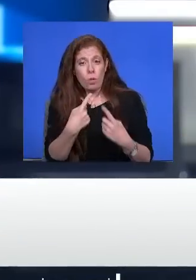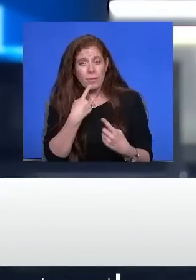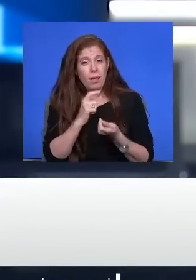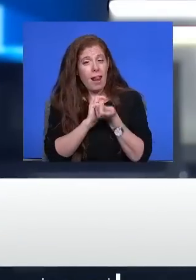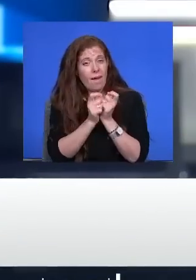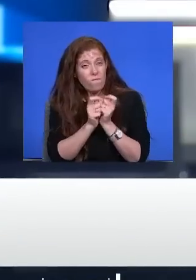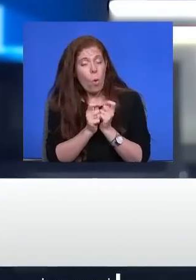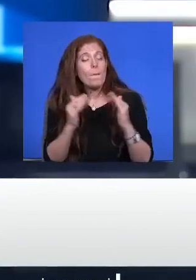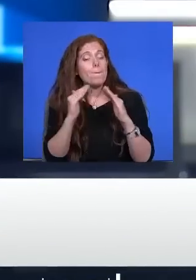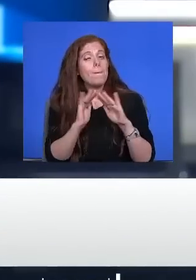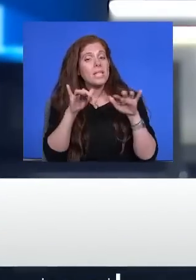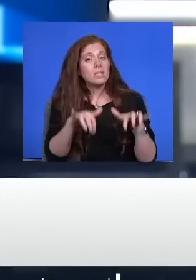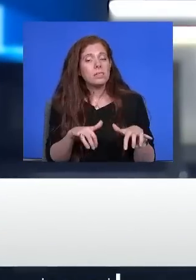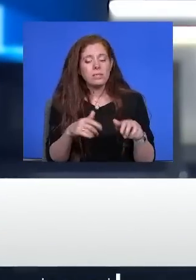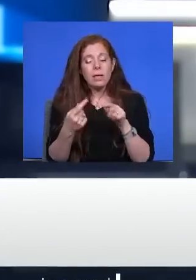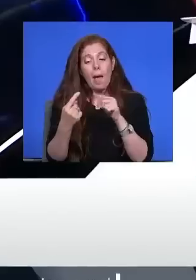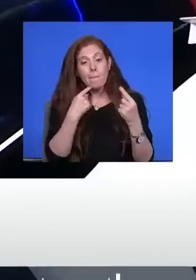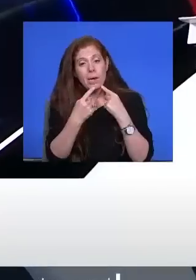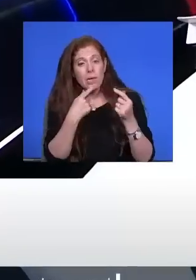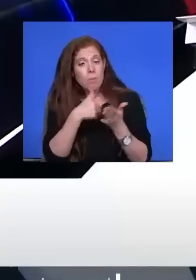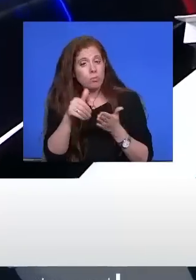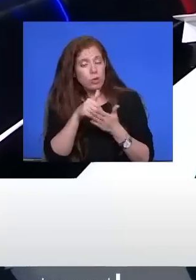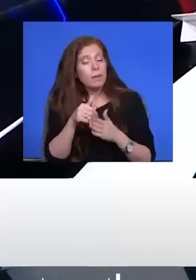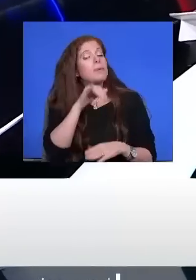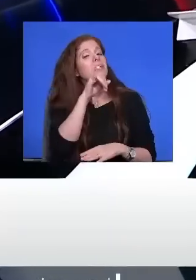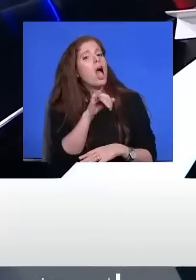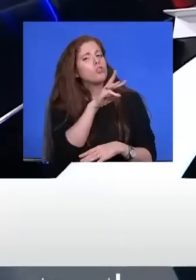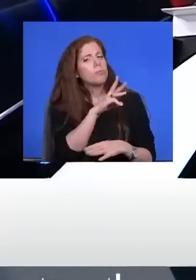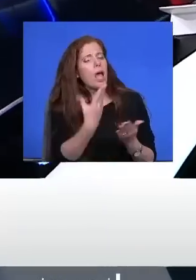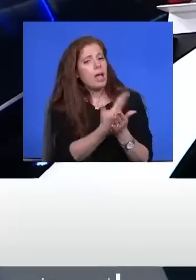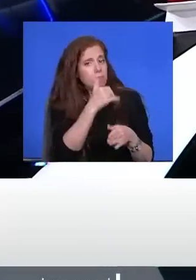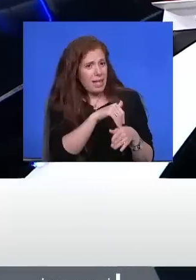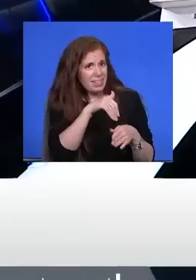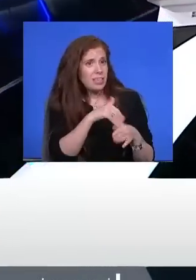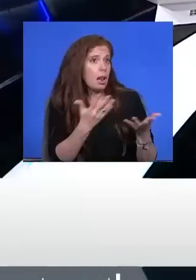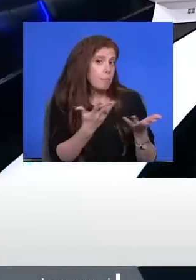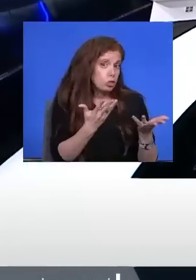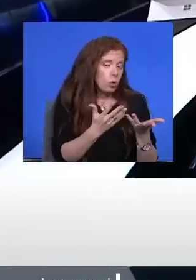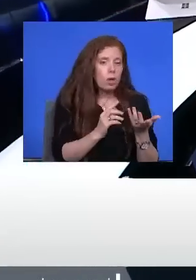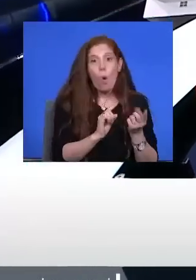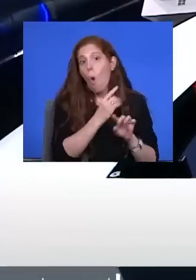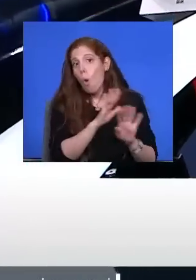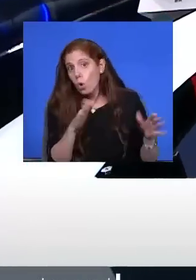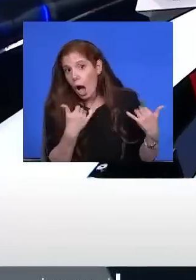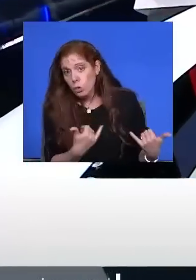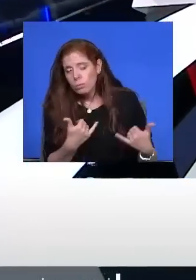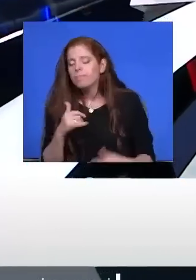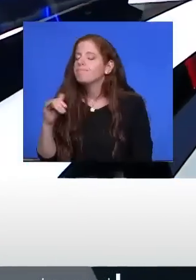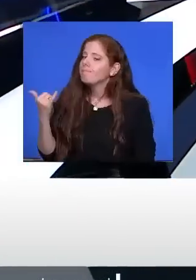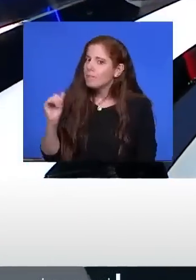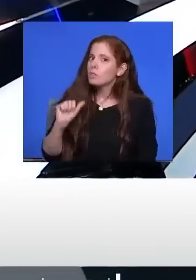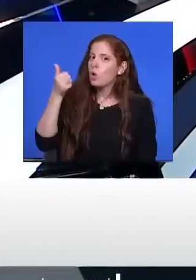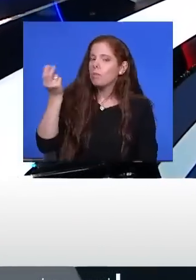בבית הנשיא, המגעים נמשכים כל הזמן, יערה שפיר, אנחנו אולייך עם עדכון על מה שקורה או לא קרה היום. כן, בדיוק. אז קודם כל, אחרי